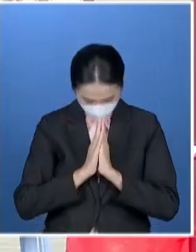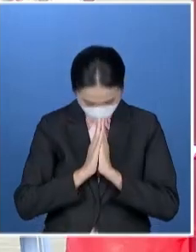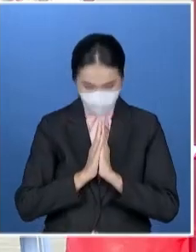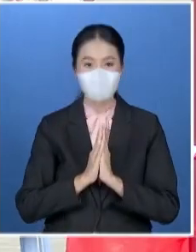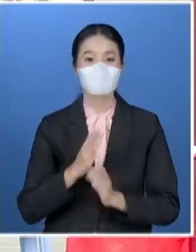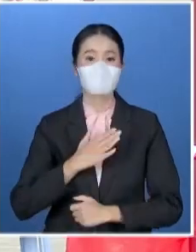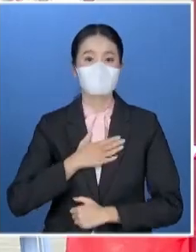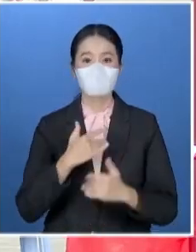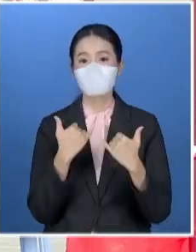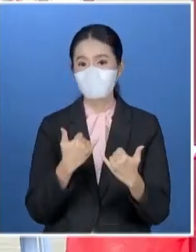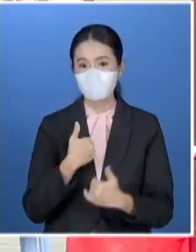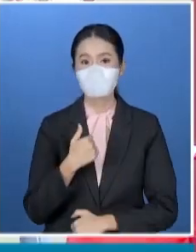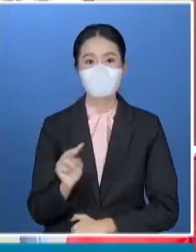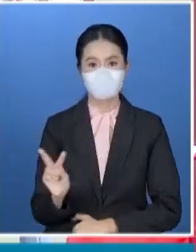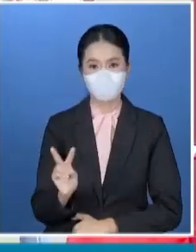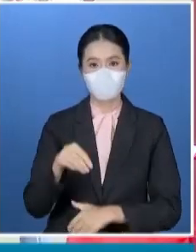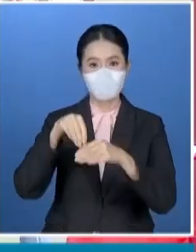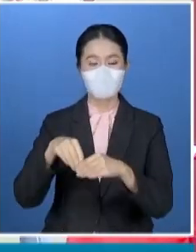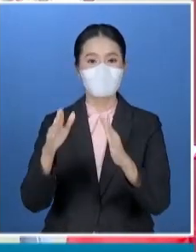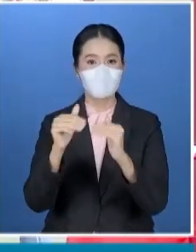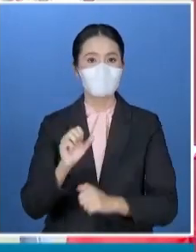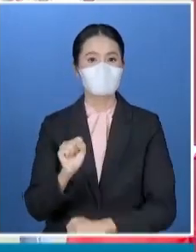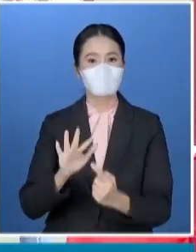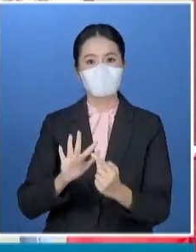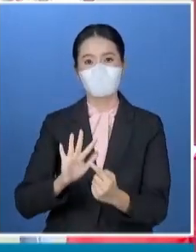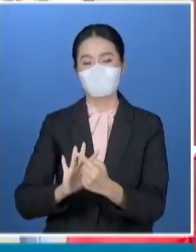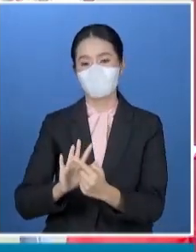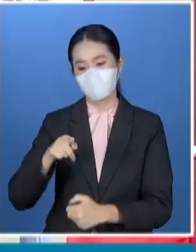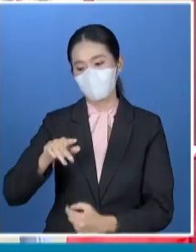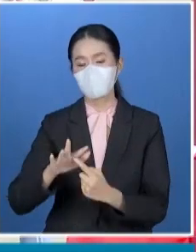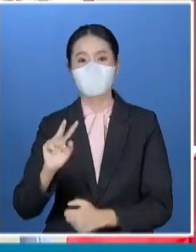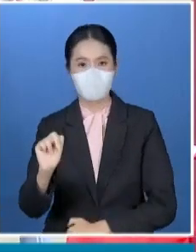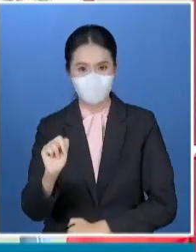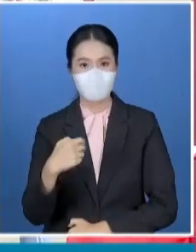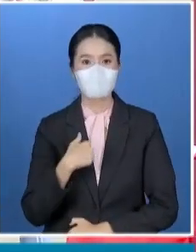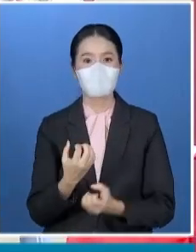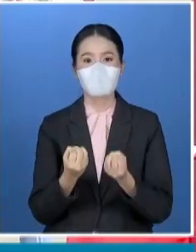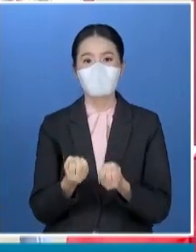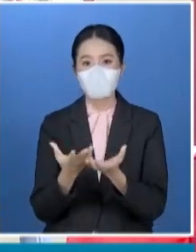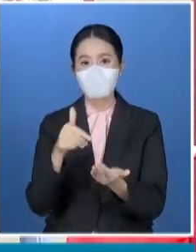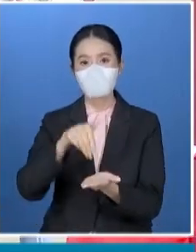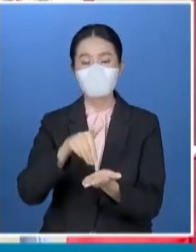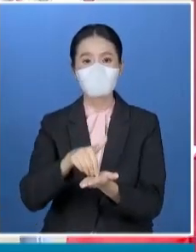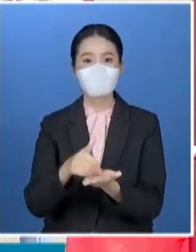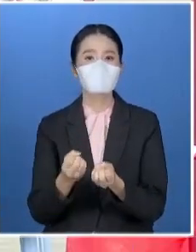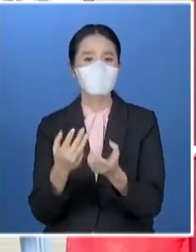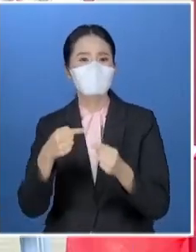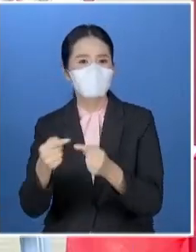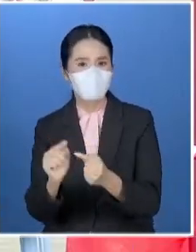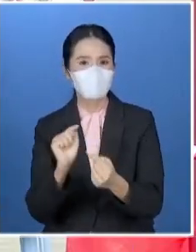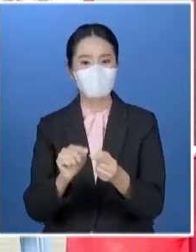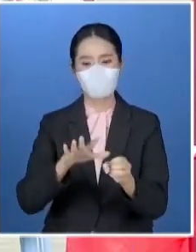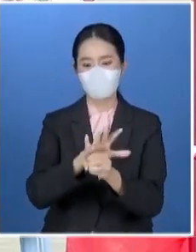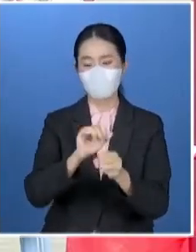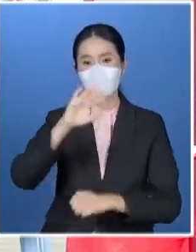สวัสดีค่ะคุณผู้ชมคะวันนี้น้องออนกับพี่เจตอยู่ที่วัดสะพานนะคะหรือว่าศูนย์พักคอยเพื่อส่งต่อนั่นเองค่ะ เพื่อส่งต่อกรณีโ